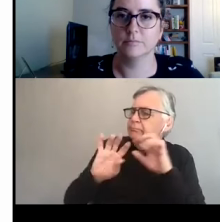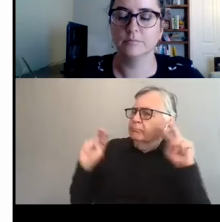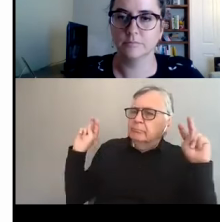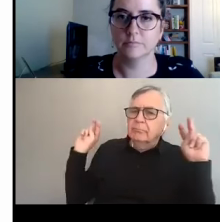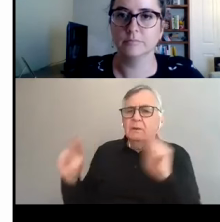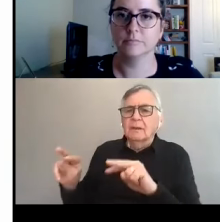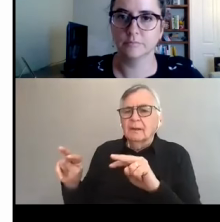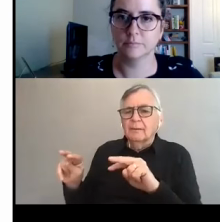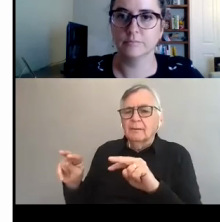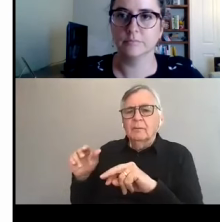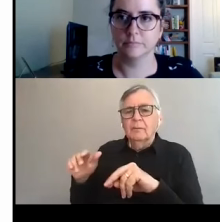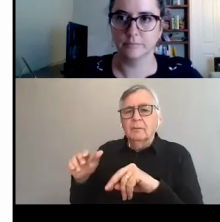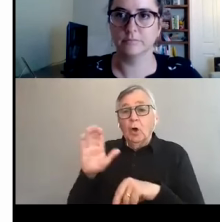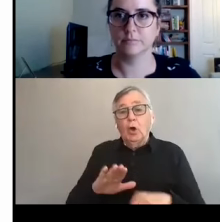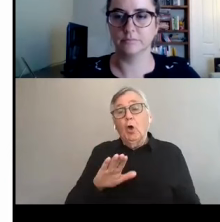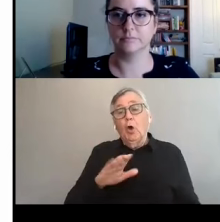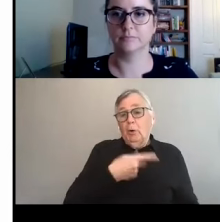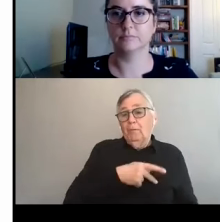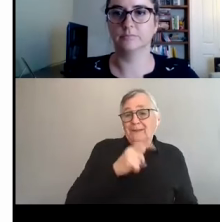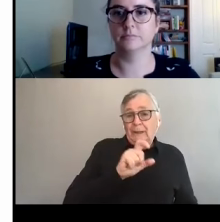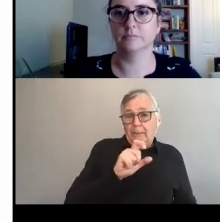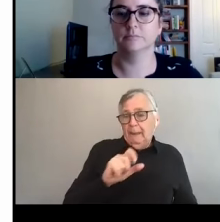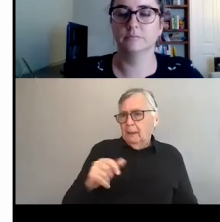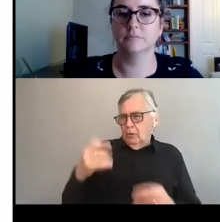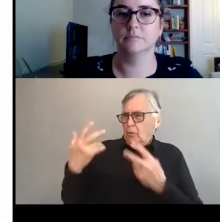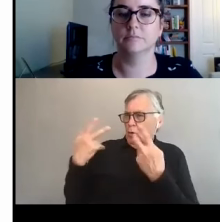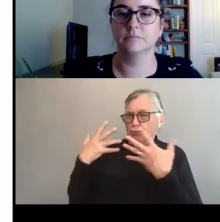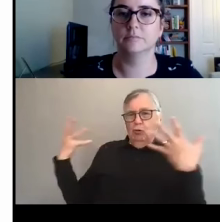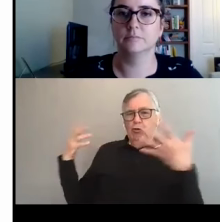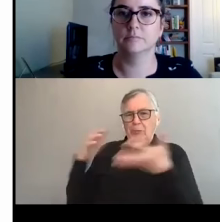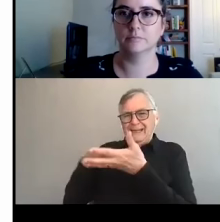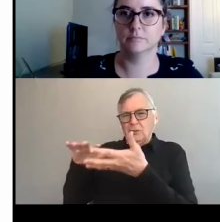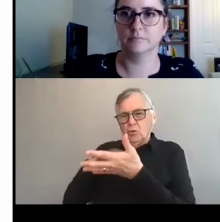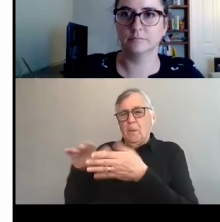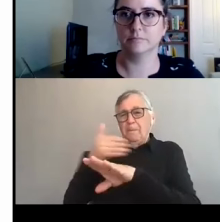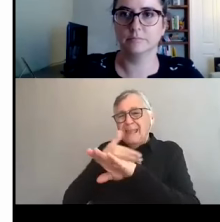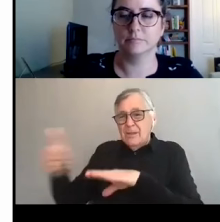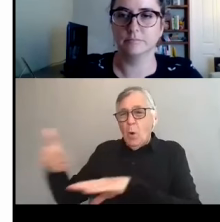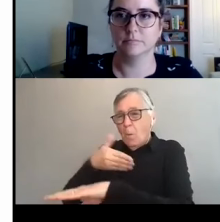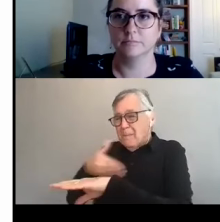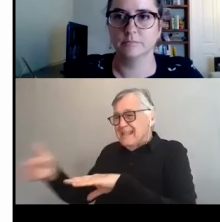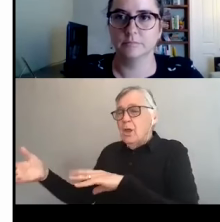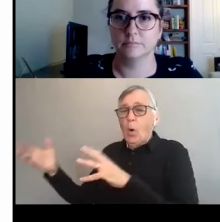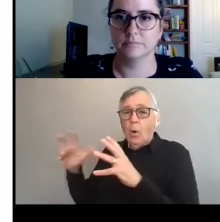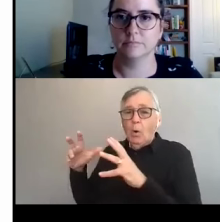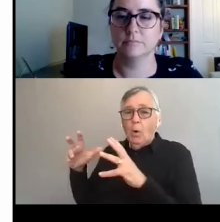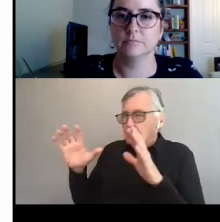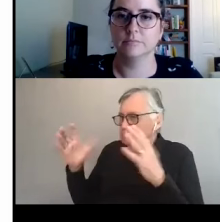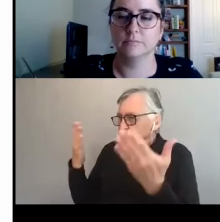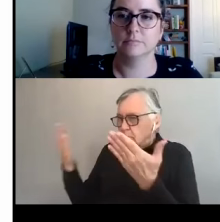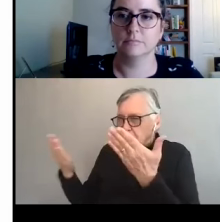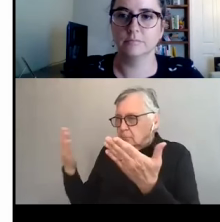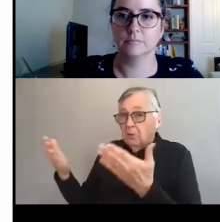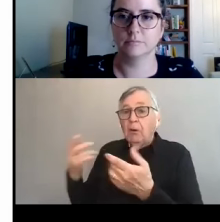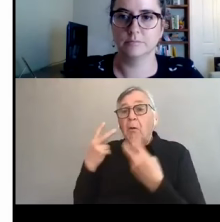qu'on est capable de faire au Québec. Et ils ont fait 2 grandes études de millions de cas, études cas témoins, et